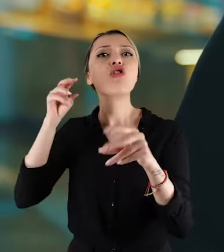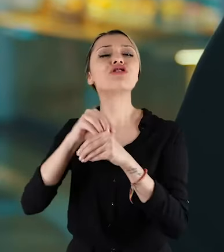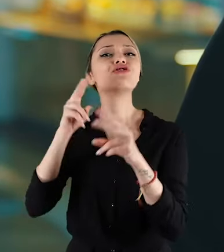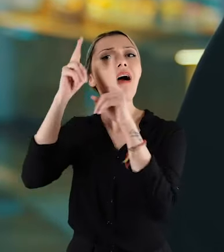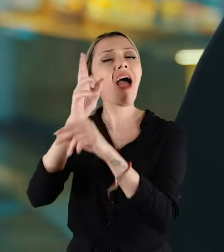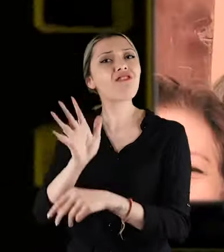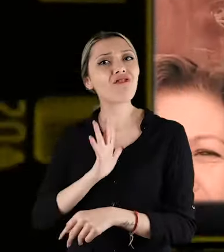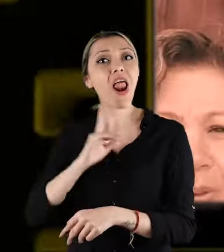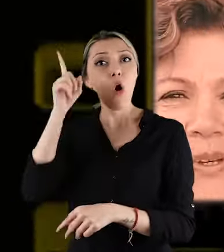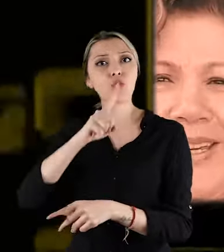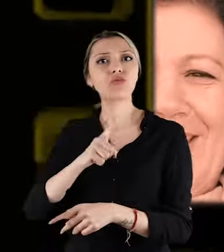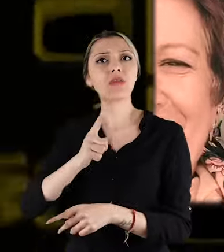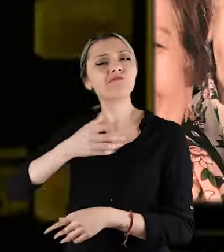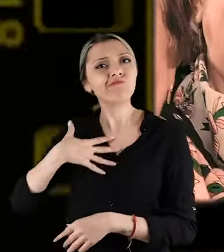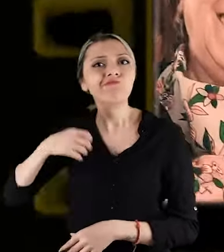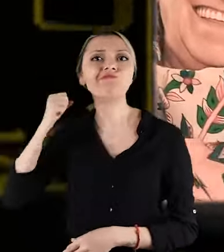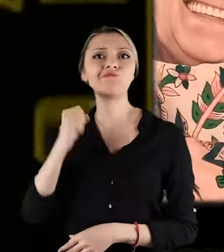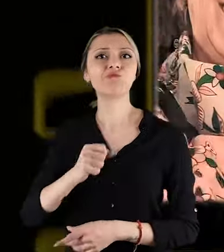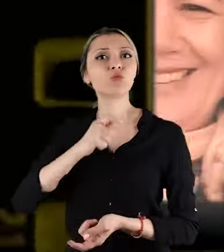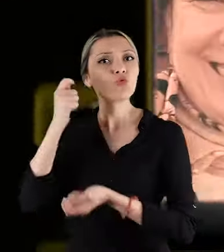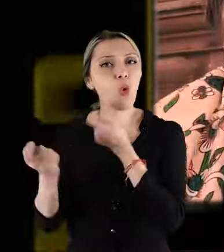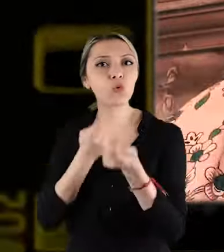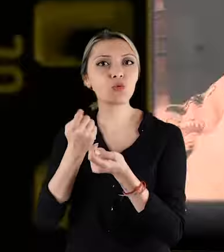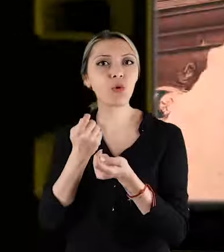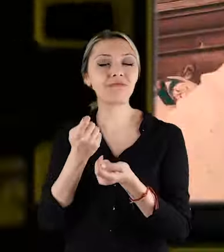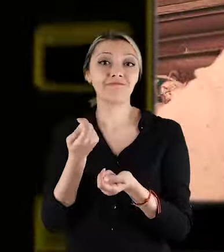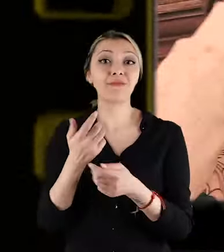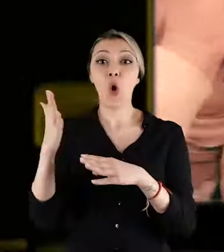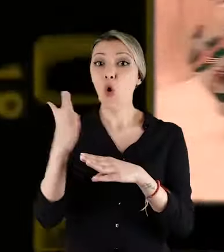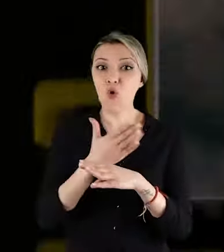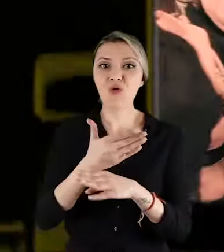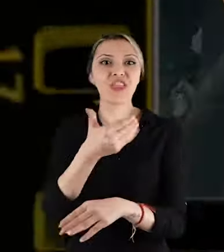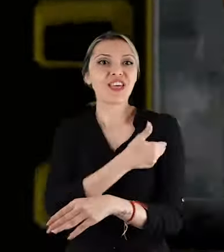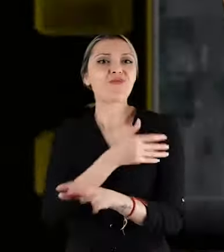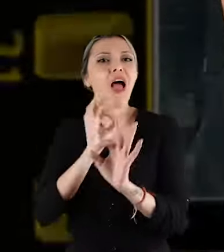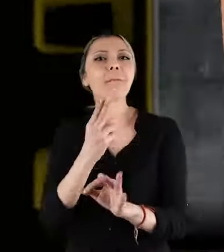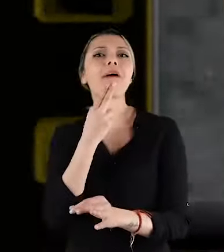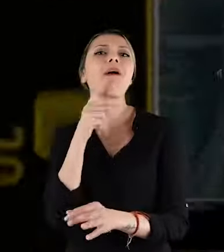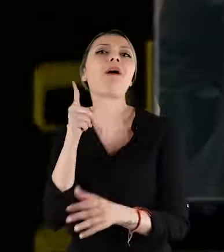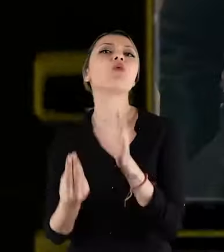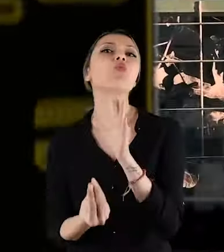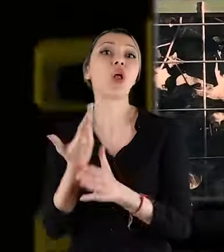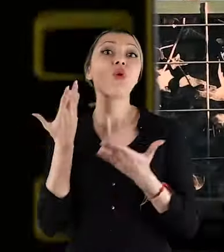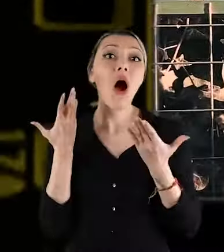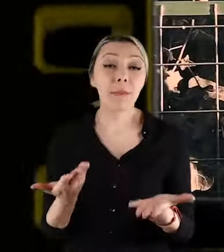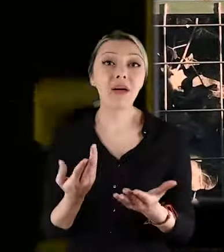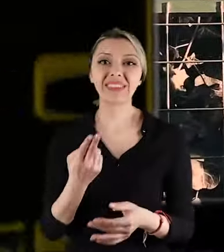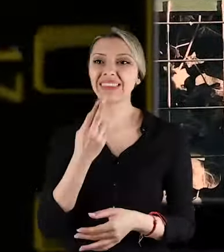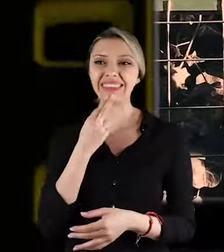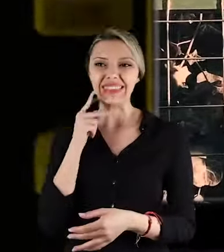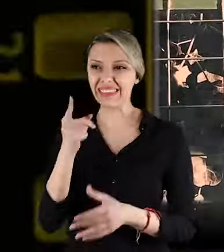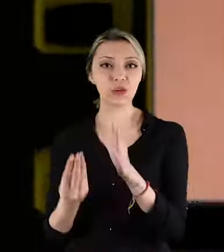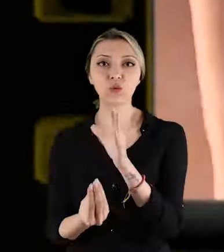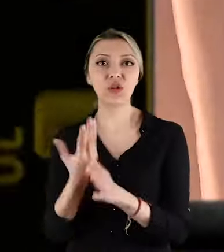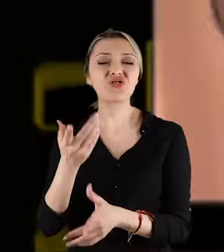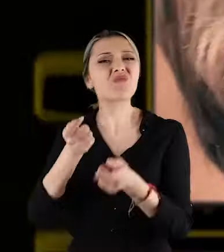hayaliyle değiştiriyor. Çevremizdeki birçok ürün veya hizmet kadın üretici tarafından üretiliyor. Ama maalesef o kadın üretici